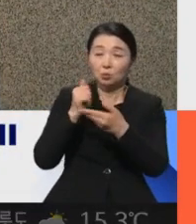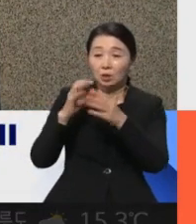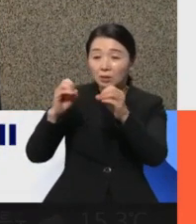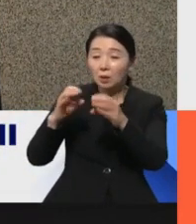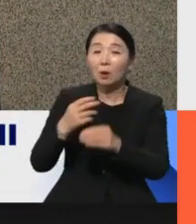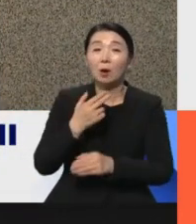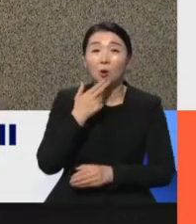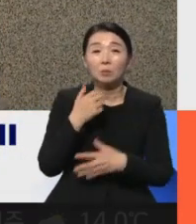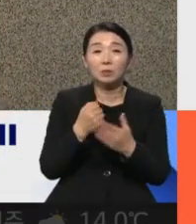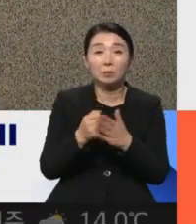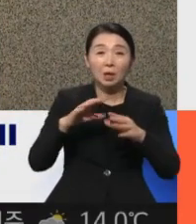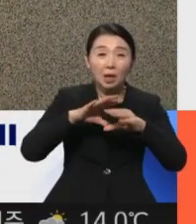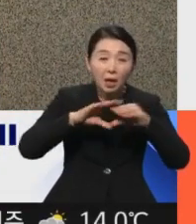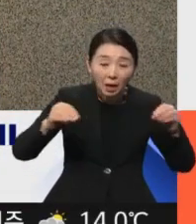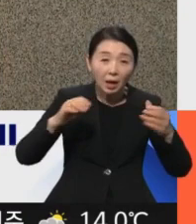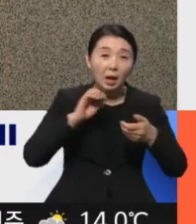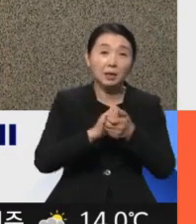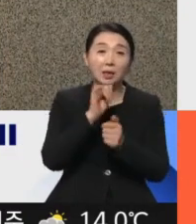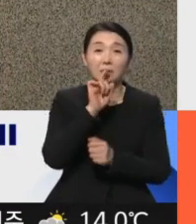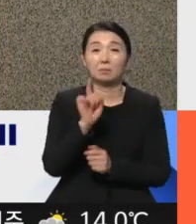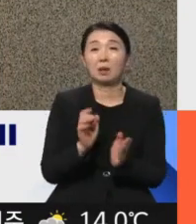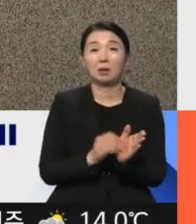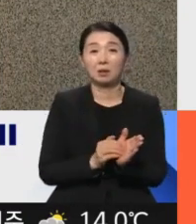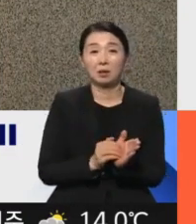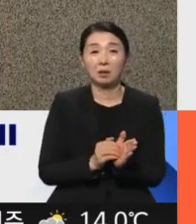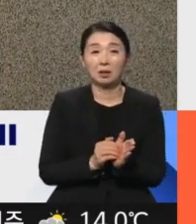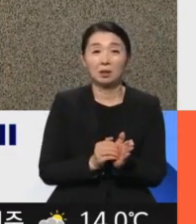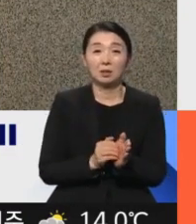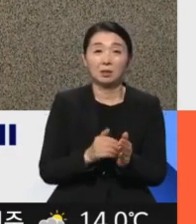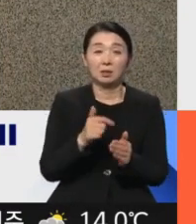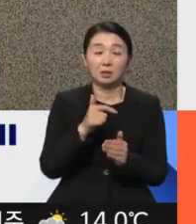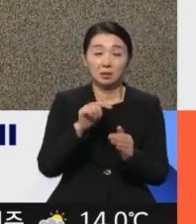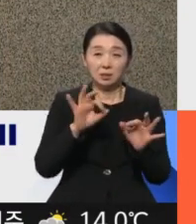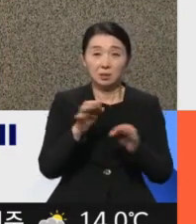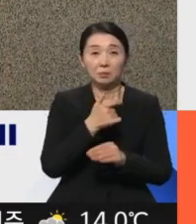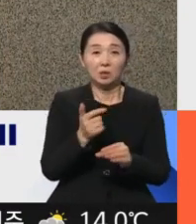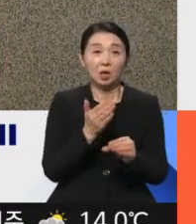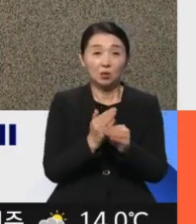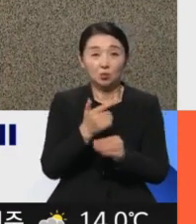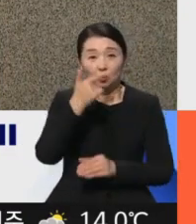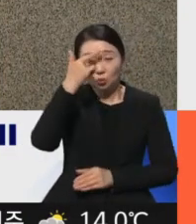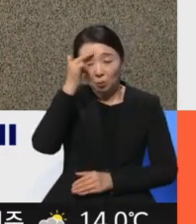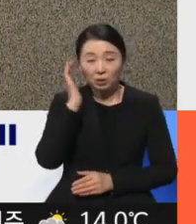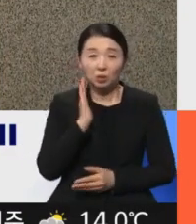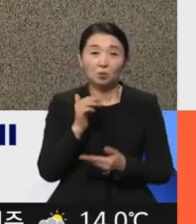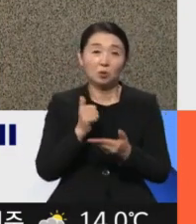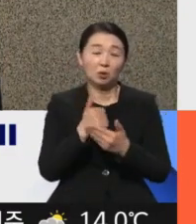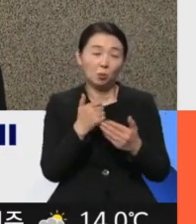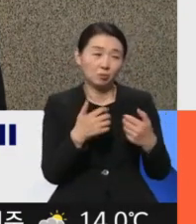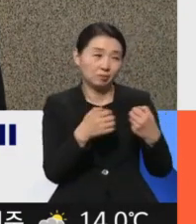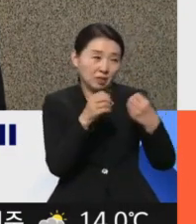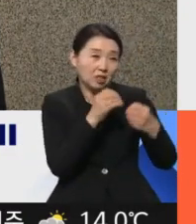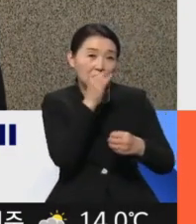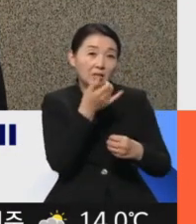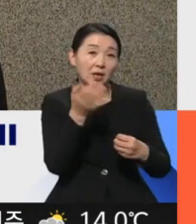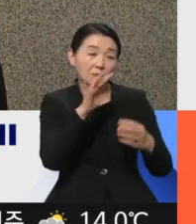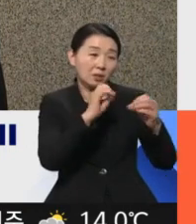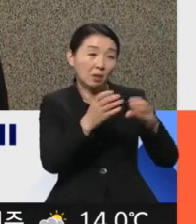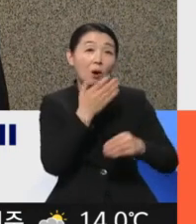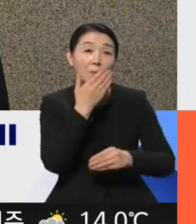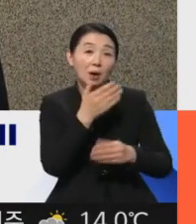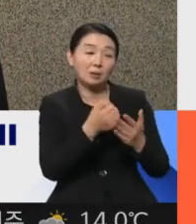없어서 대응하는데 한계가 있는 것 같다고 말했다면서 김대중 노무현 대통령 때는 긴장이 고조돼도 대아채널이